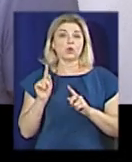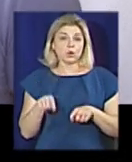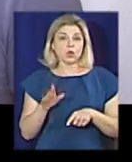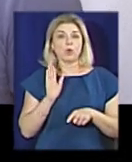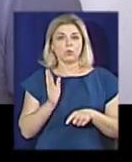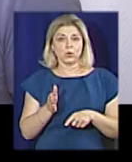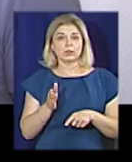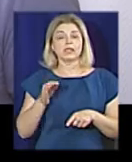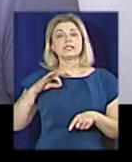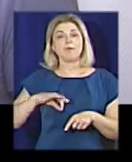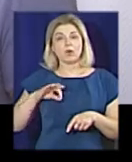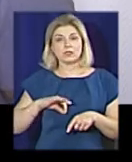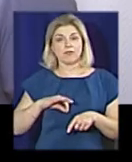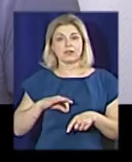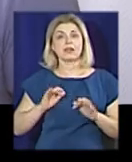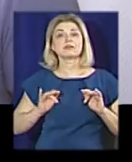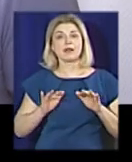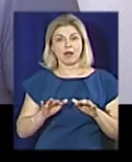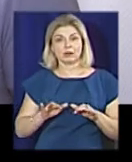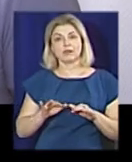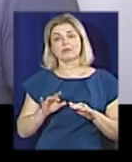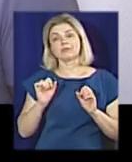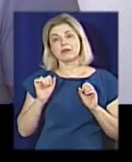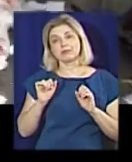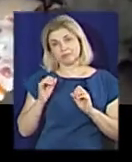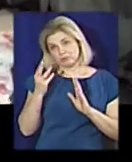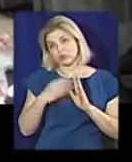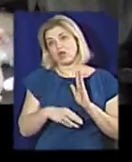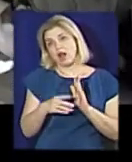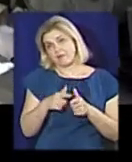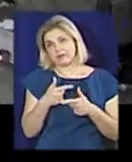будемо застосовувати заходи адміністративного впливу.